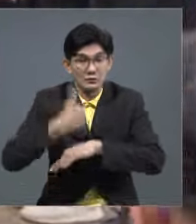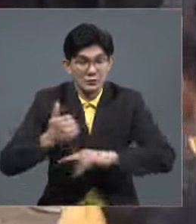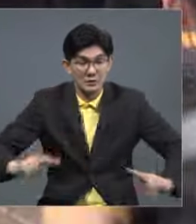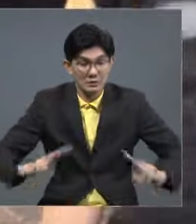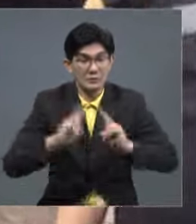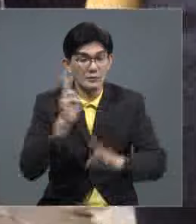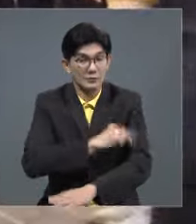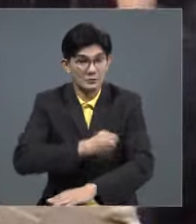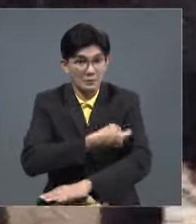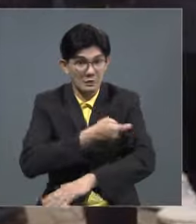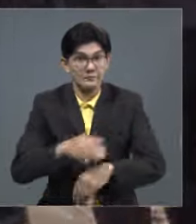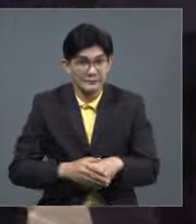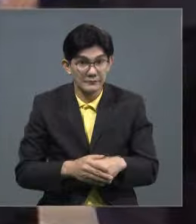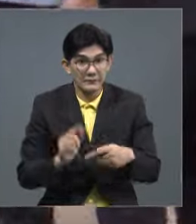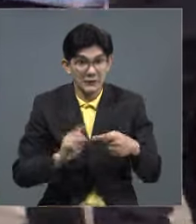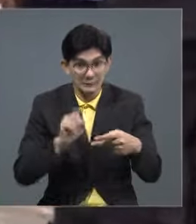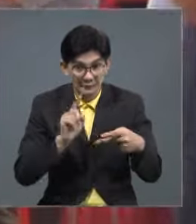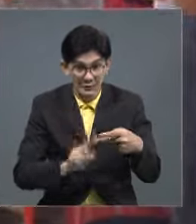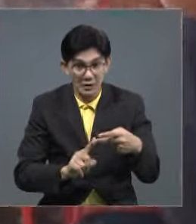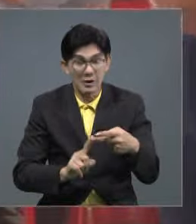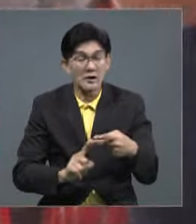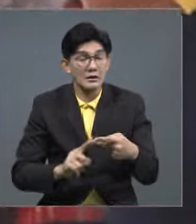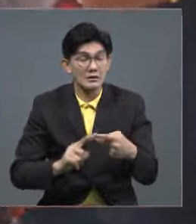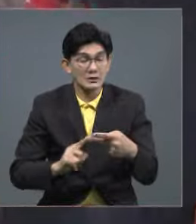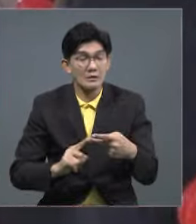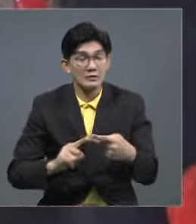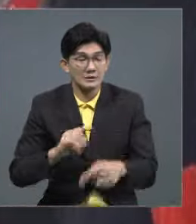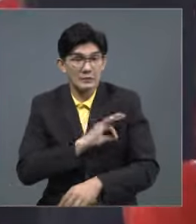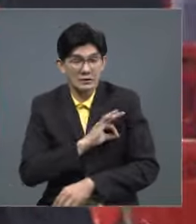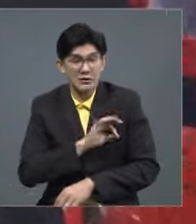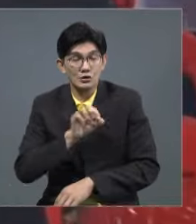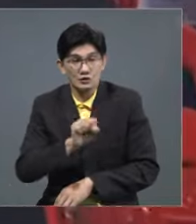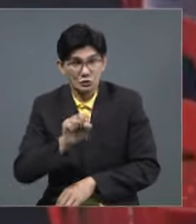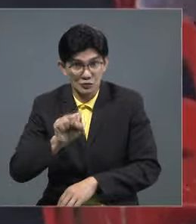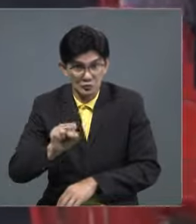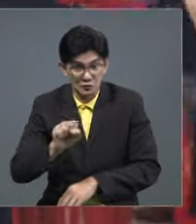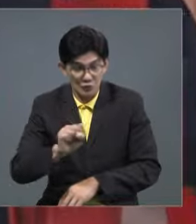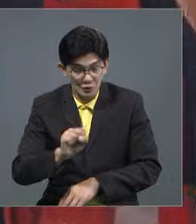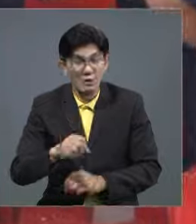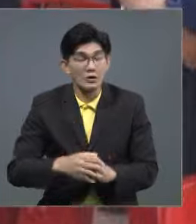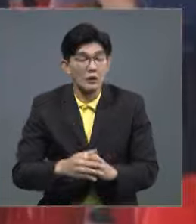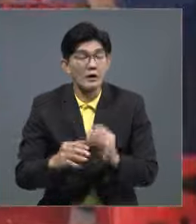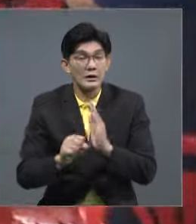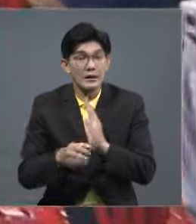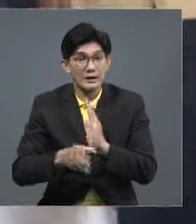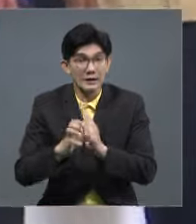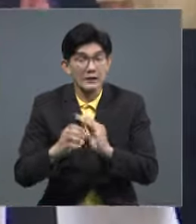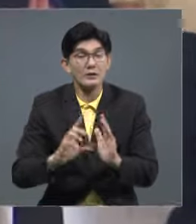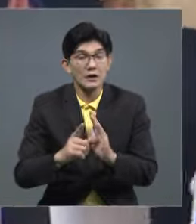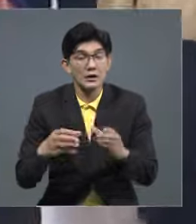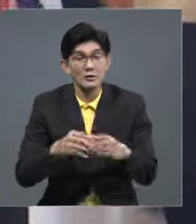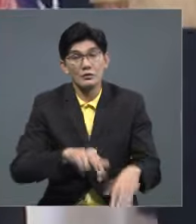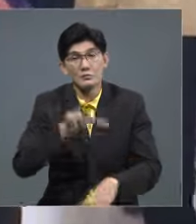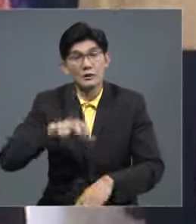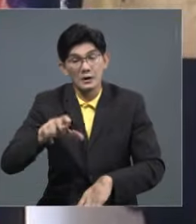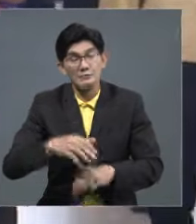ทรวงสาธารณสุขพร้อมด้วยนายสรวงศ์เทียนทองสมาชิกสภาผู้แทนราษฎรจังหวัดสระแก้วเขต3เลขาธิการพรรคเพื่อไทยได้เดินท